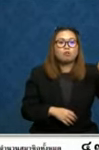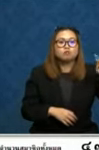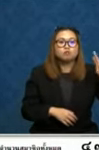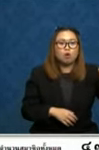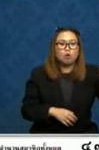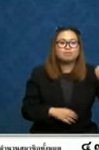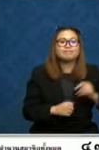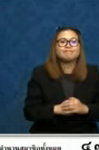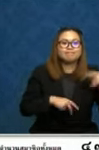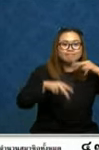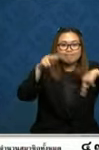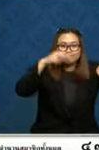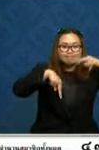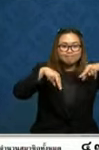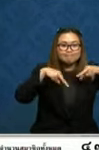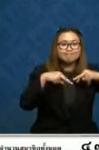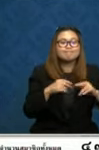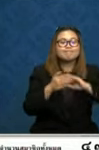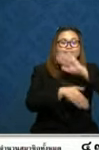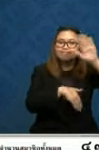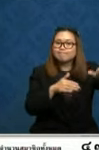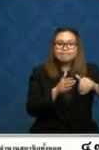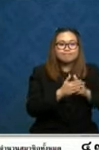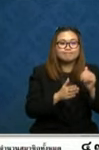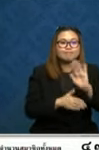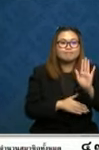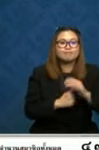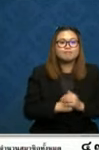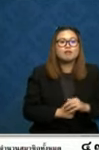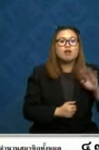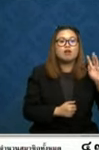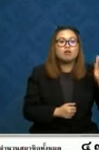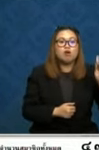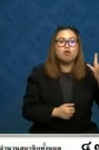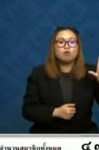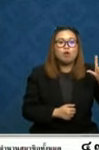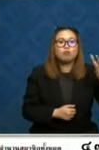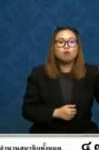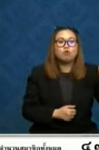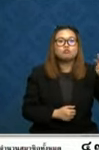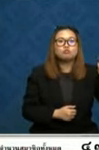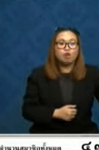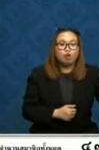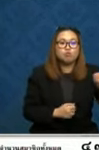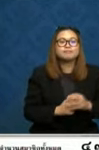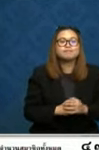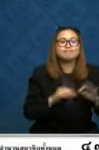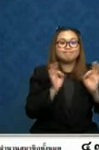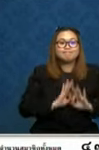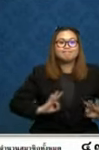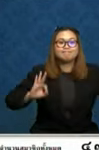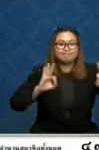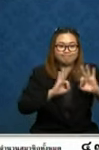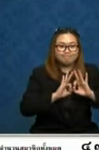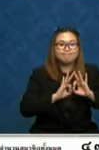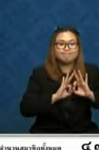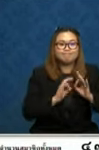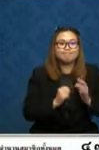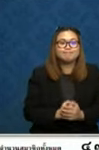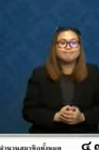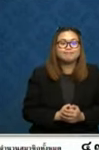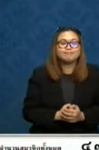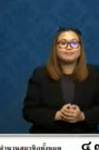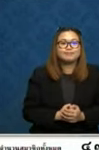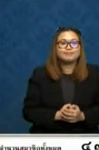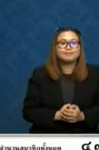ไม่ได้ตรวจสอบในส่วนอื่นทั้งหมดแต่ผมคิดว่าในส่วนของกอรมน.เนี่ยวันนี้เราหมดความจำเป็นในการที่จะต้องใช้งานท่านแล้วครับค